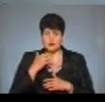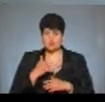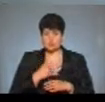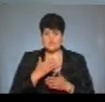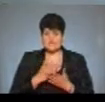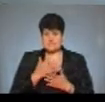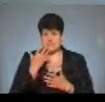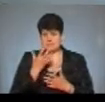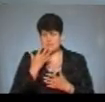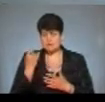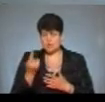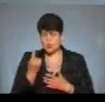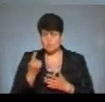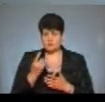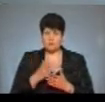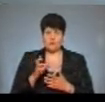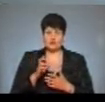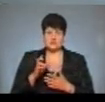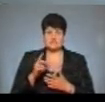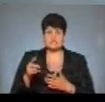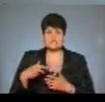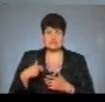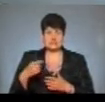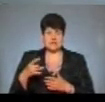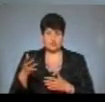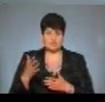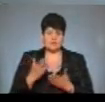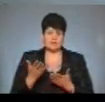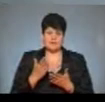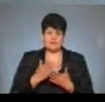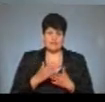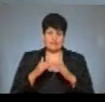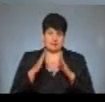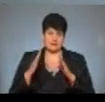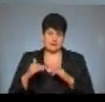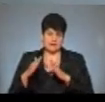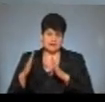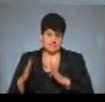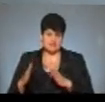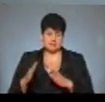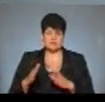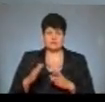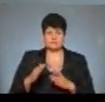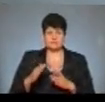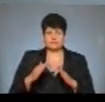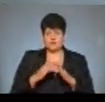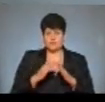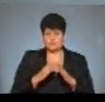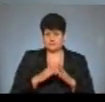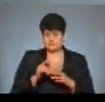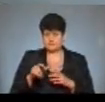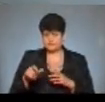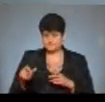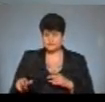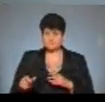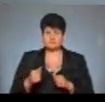нас на півдні області, навіть той Борщівський, Заліщенський район, де зосереджені теплиці в особисто селянських господарствах. І,